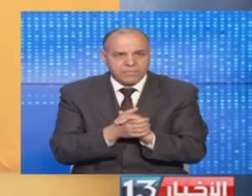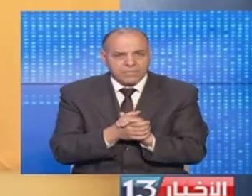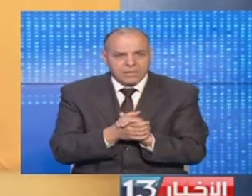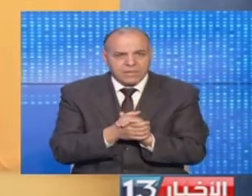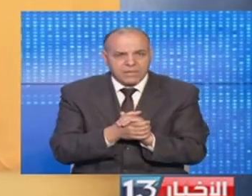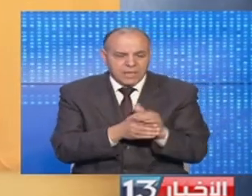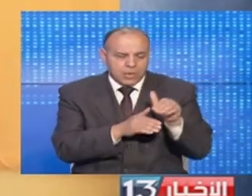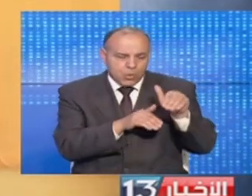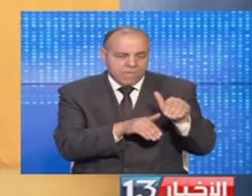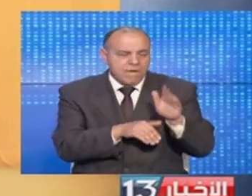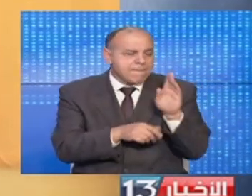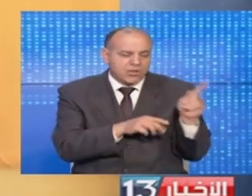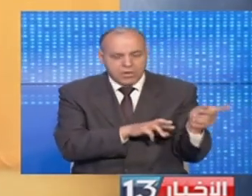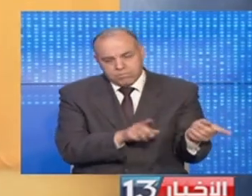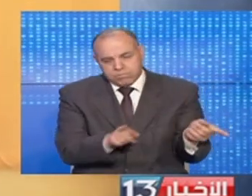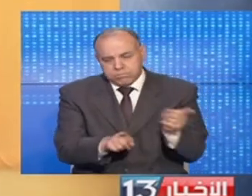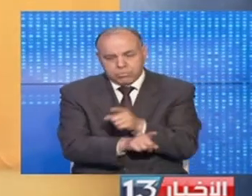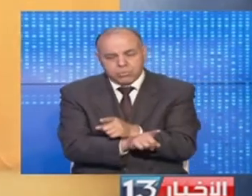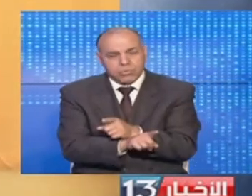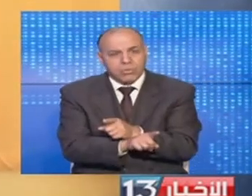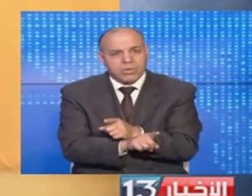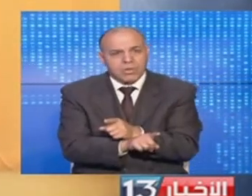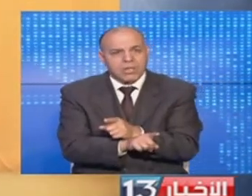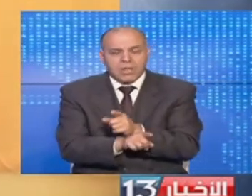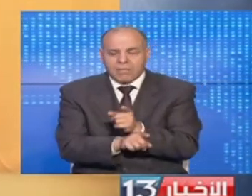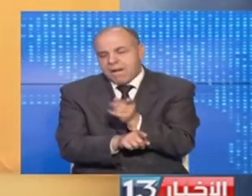توفى في مجال وكذلك